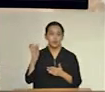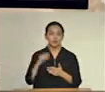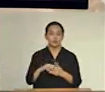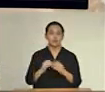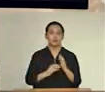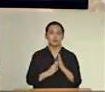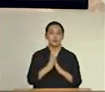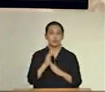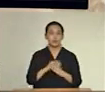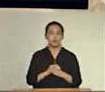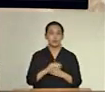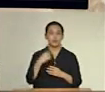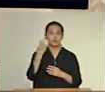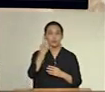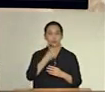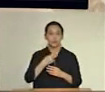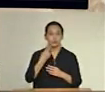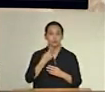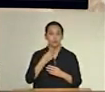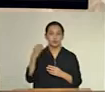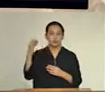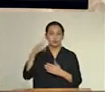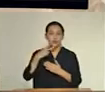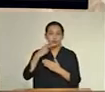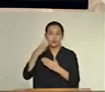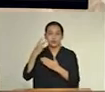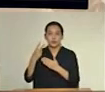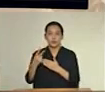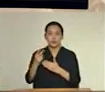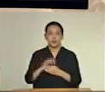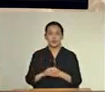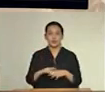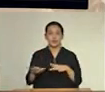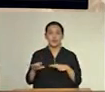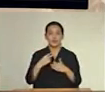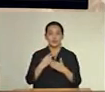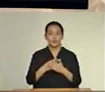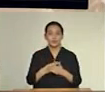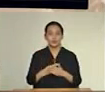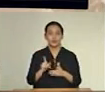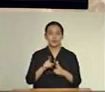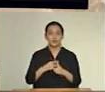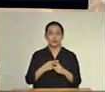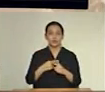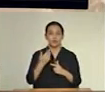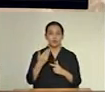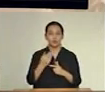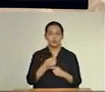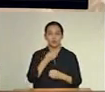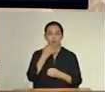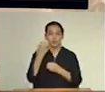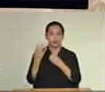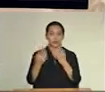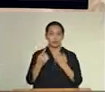tursangiz, u yuzini quyoshga qarab buradi. Demak, bu o'simliklarning harakatlanishi. Yoki siz xona gullardan